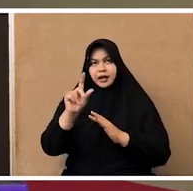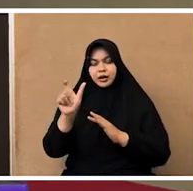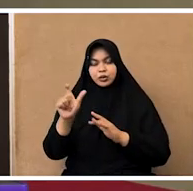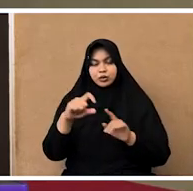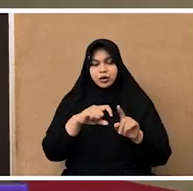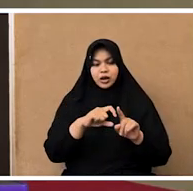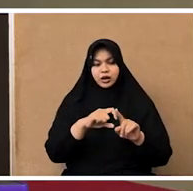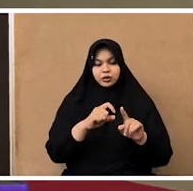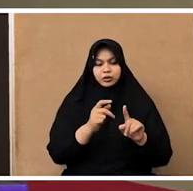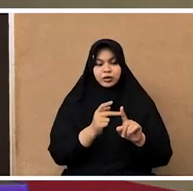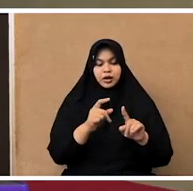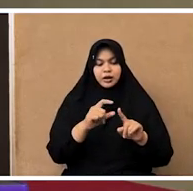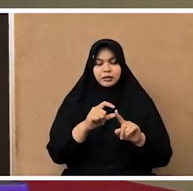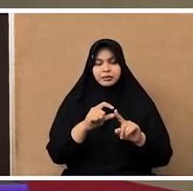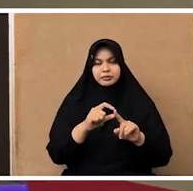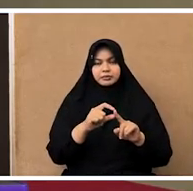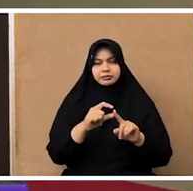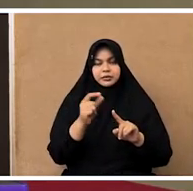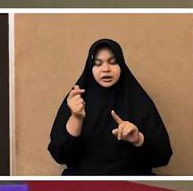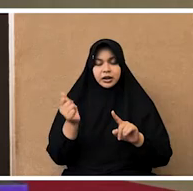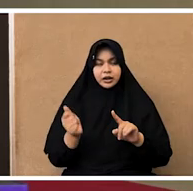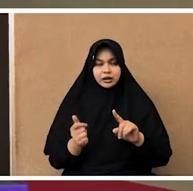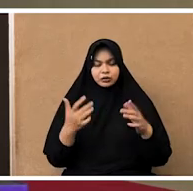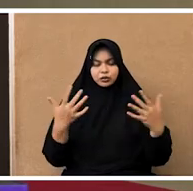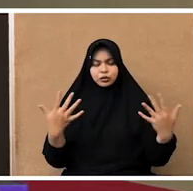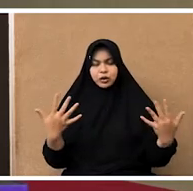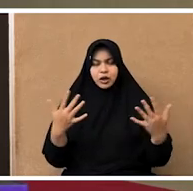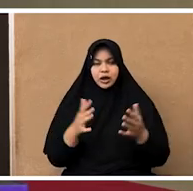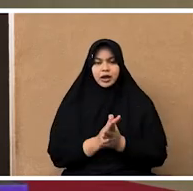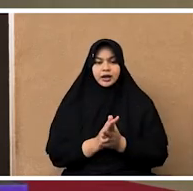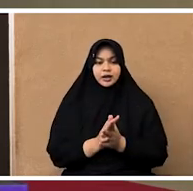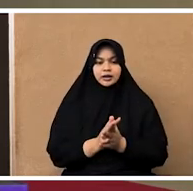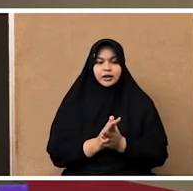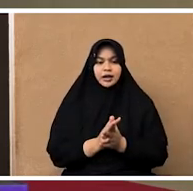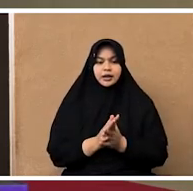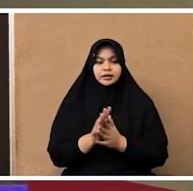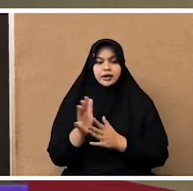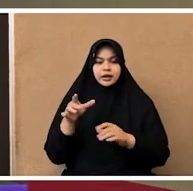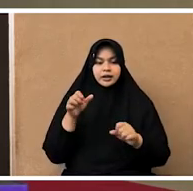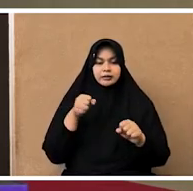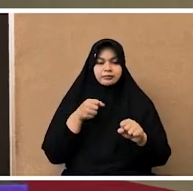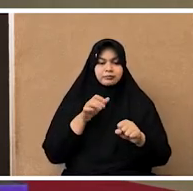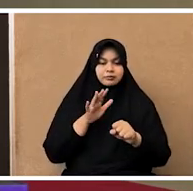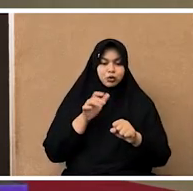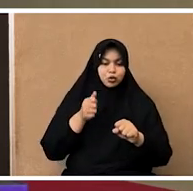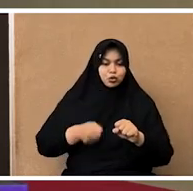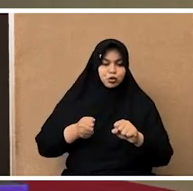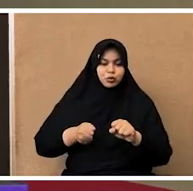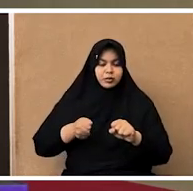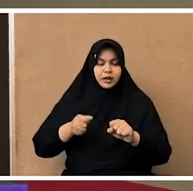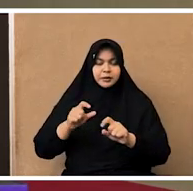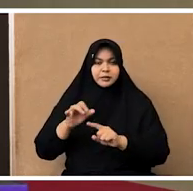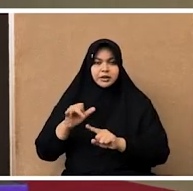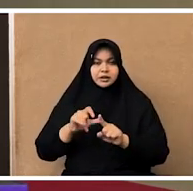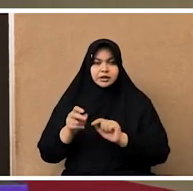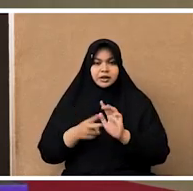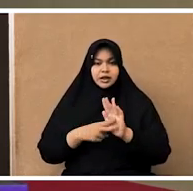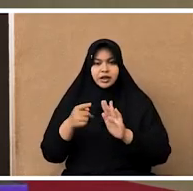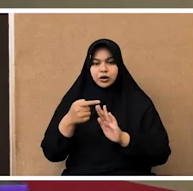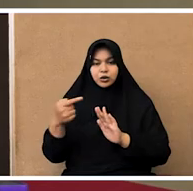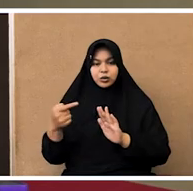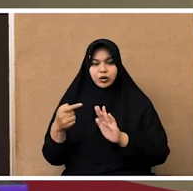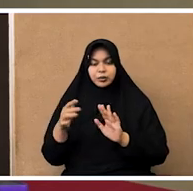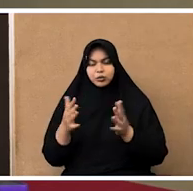KUH perdata kan disebutkan bahwa apa pidana itu dapat dikurangi ya mungkin kalau menurut saya yang tepat itu bukan